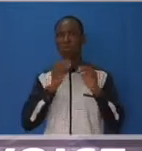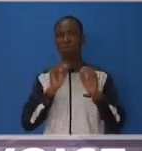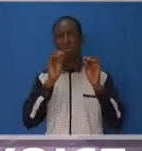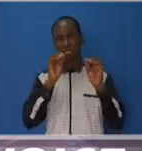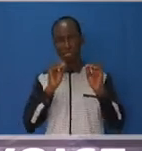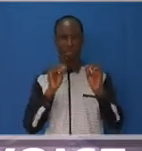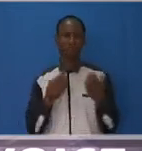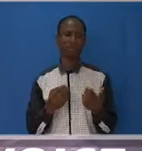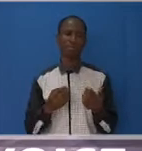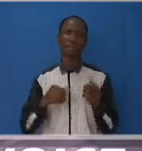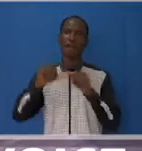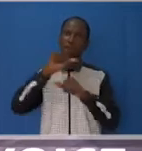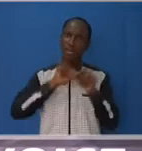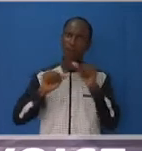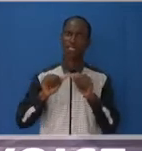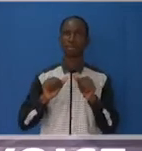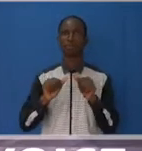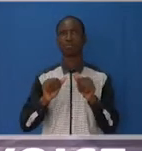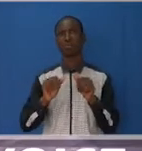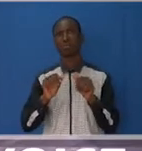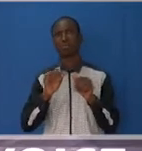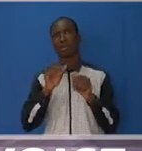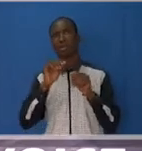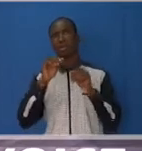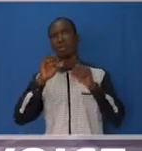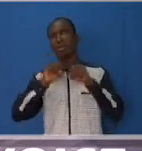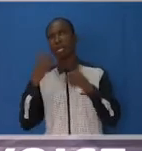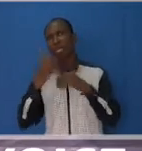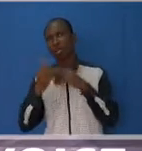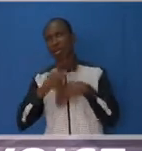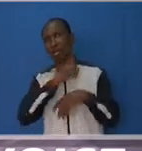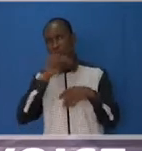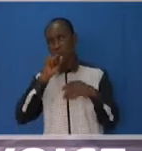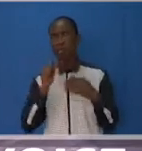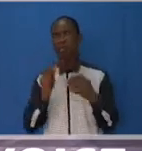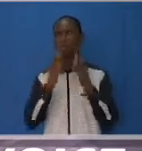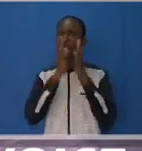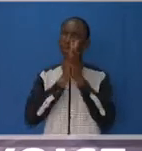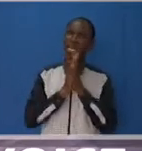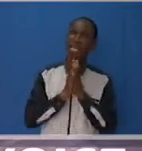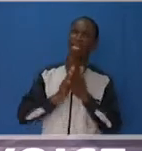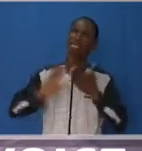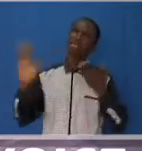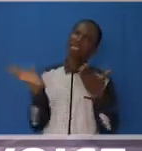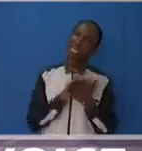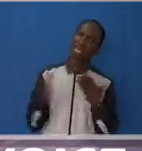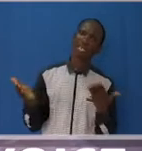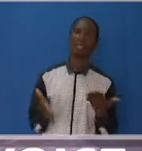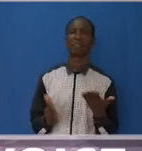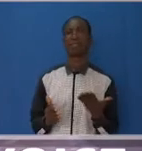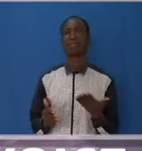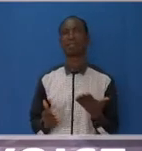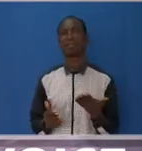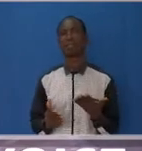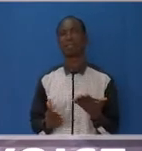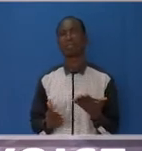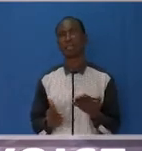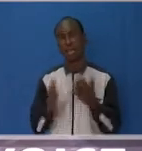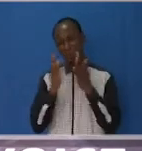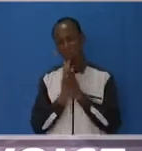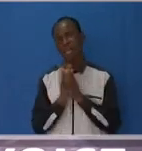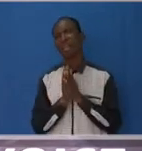ne panu bubuo a ejina ho ma urade adidi ne mpae bomuara ene enwumto a eno nso so